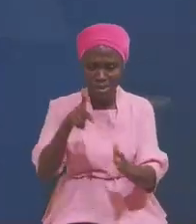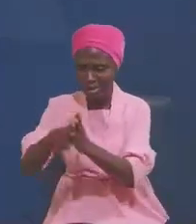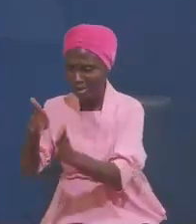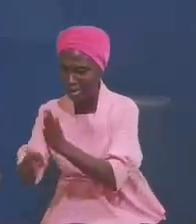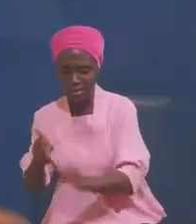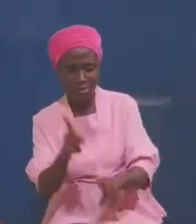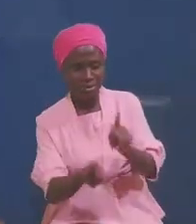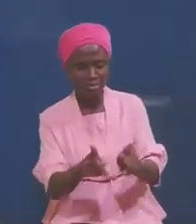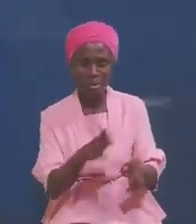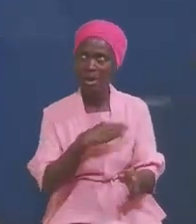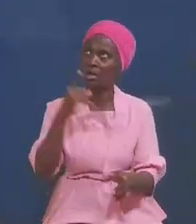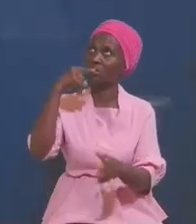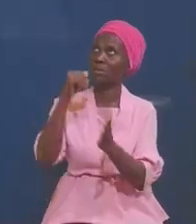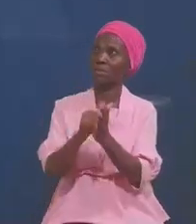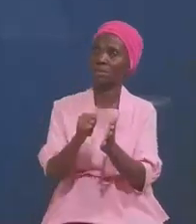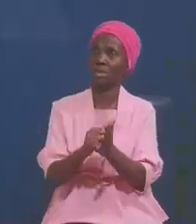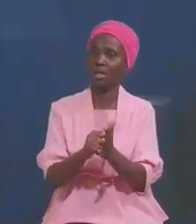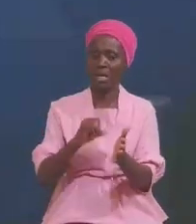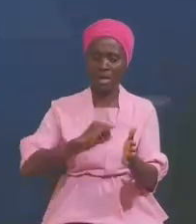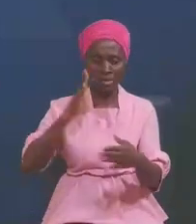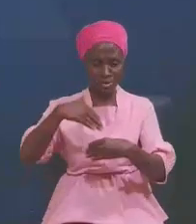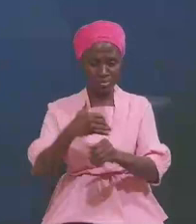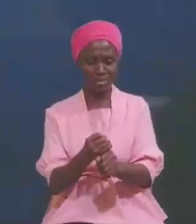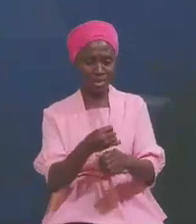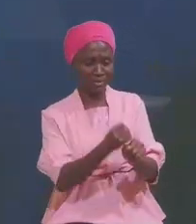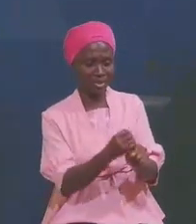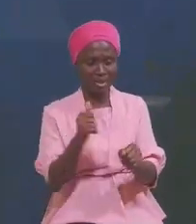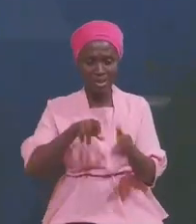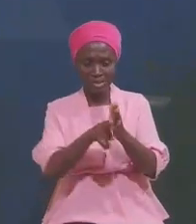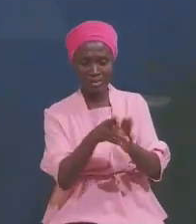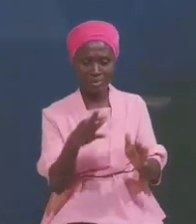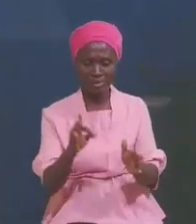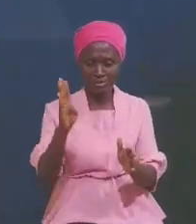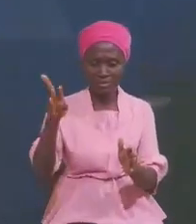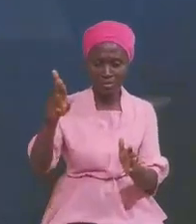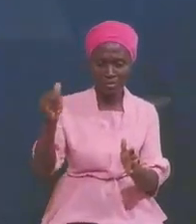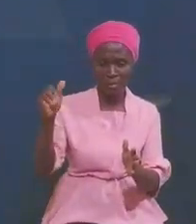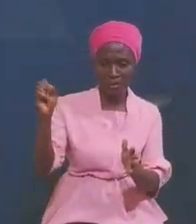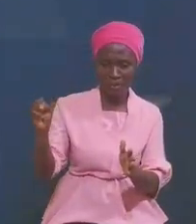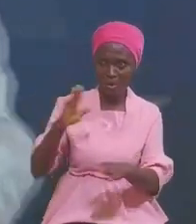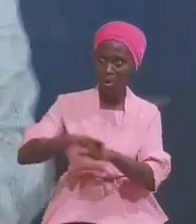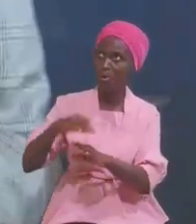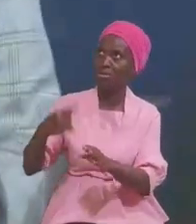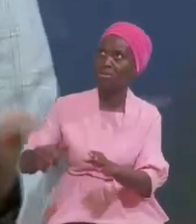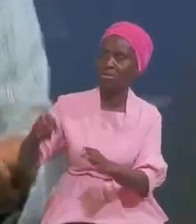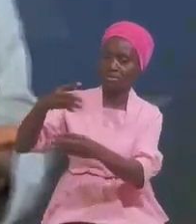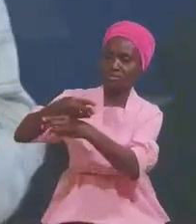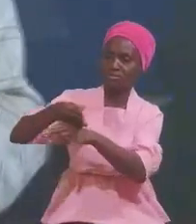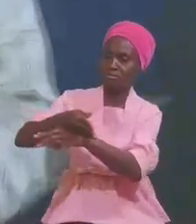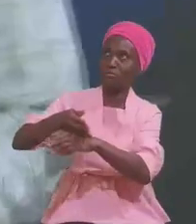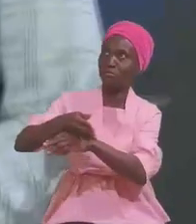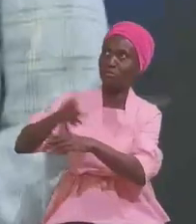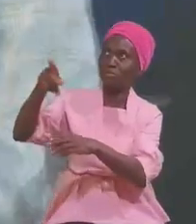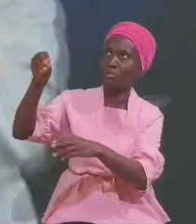serpent qui est là-bas, à terre, et le serpent mord les gens. Le serpent, et tu dis